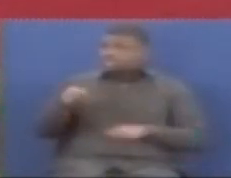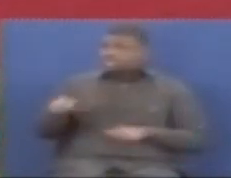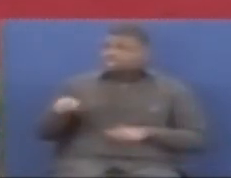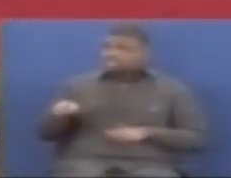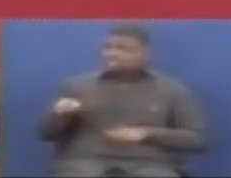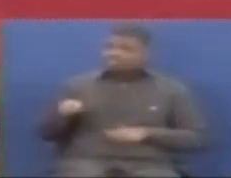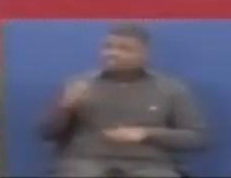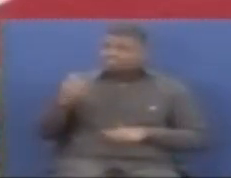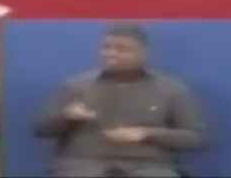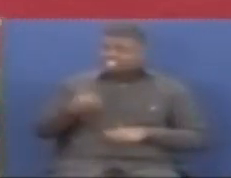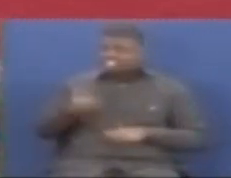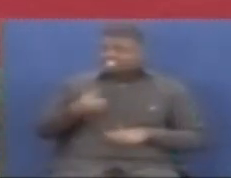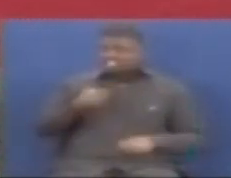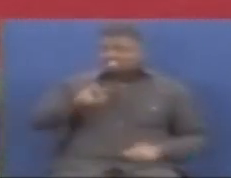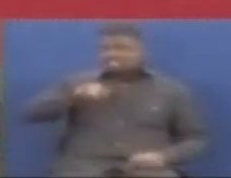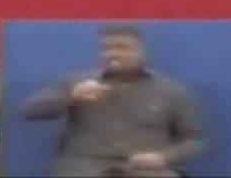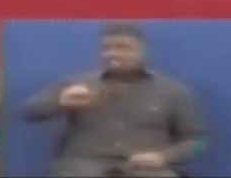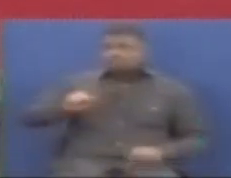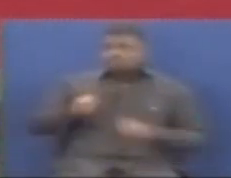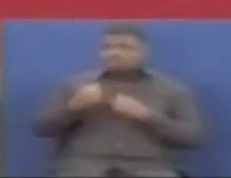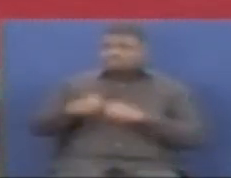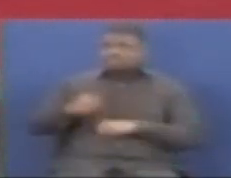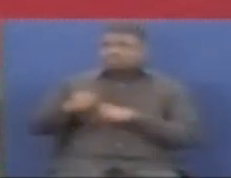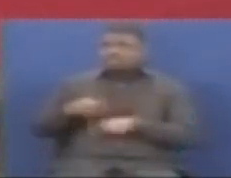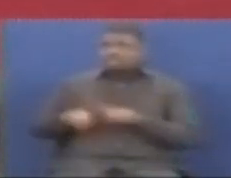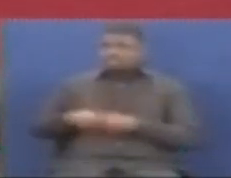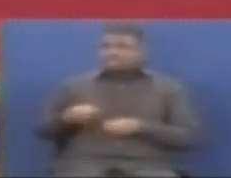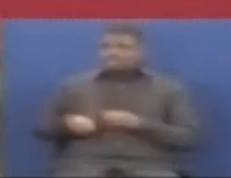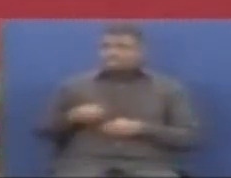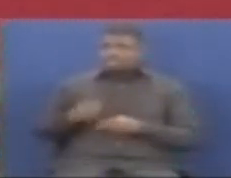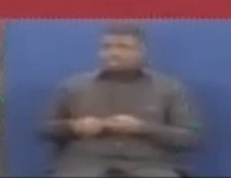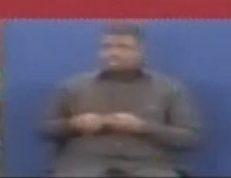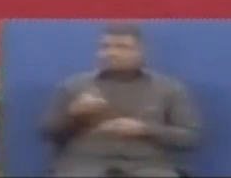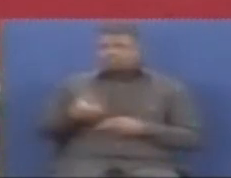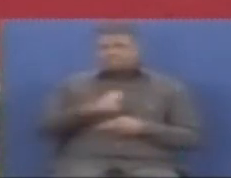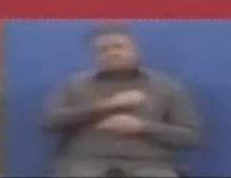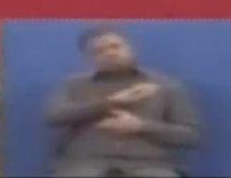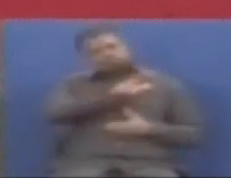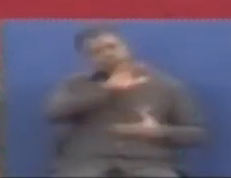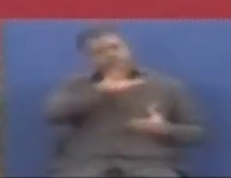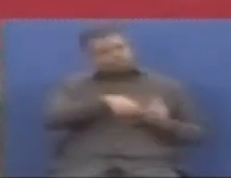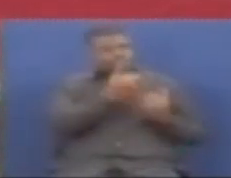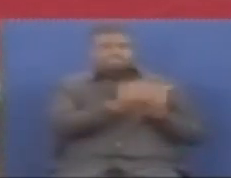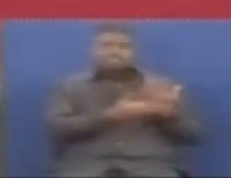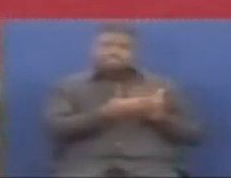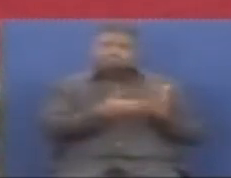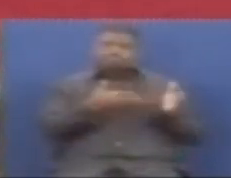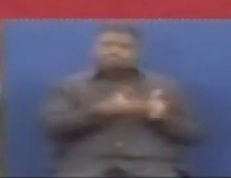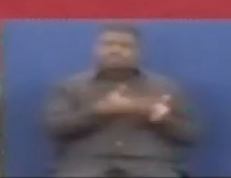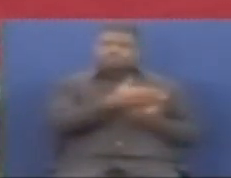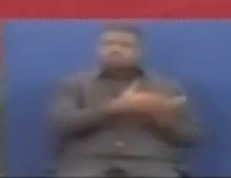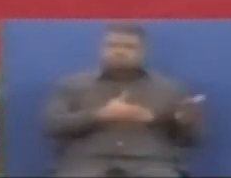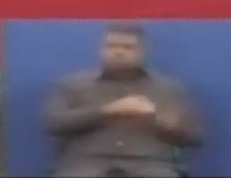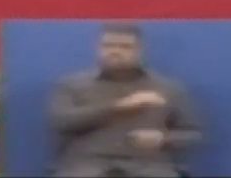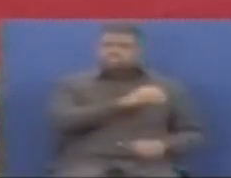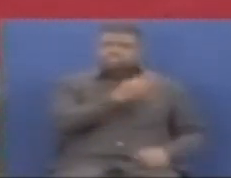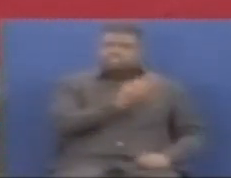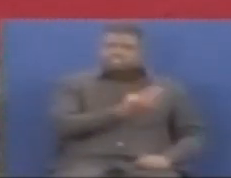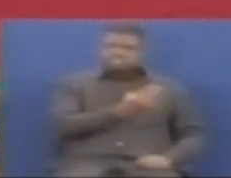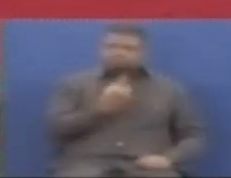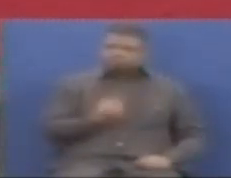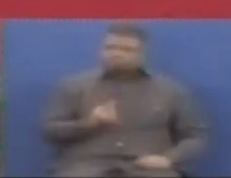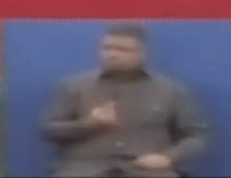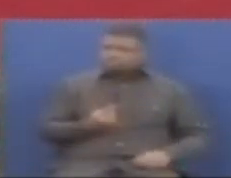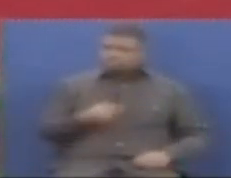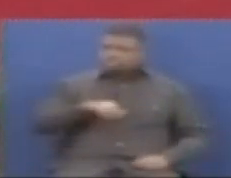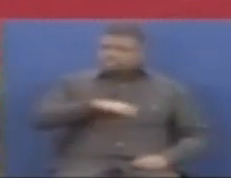vijijini REA inaendelea kutekeleza mradi wa kupeleka umeme katika vijiji vyote nchini hadi ifikapo mwezi Juni 2021.